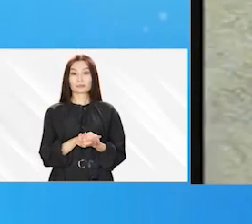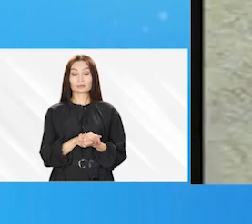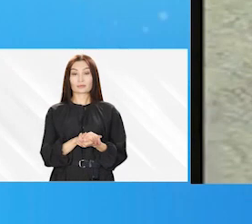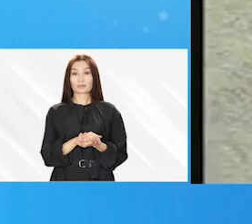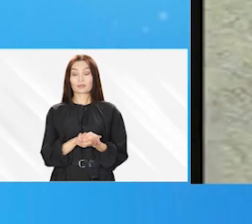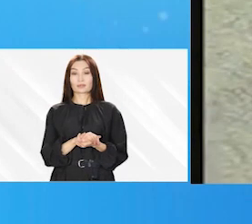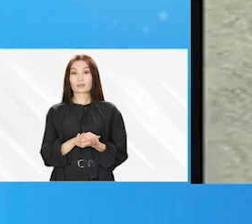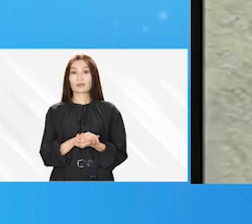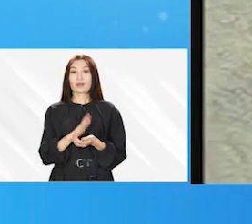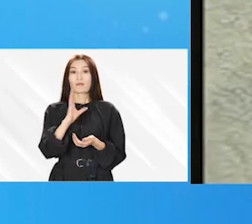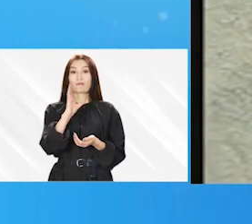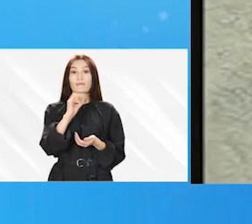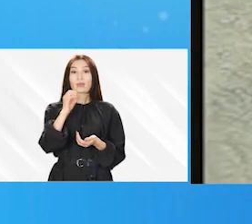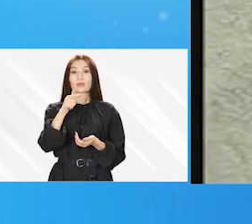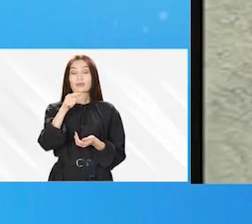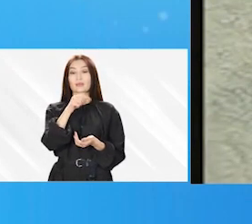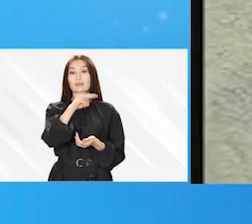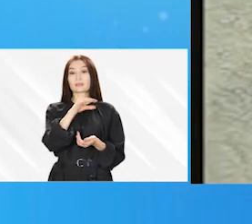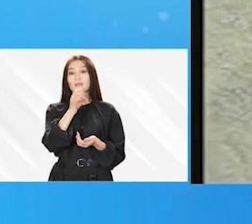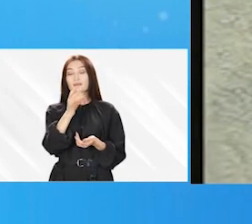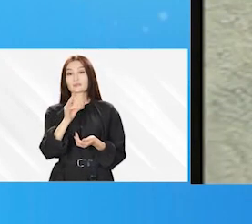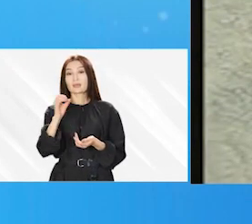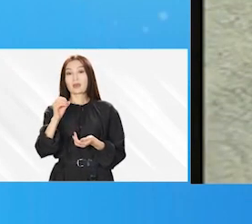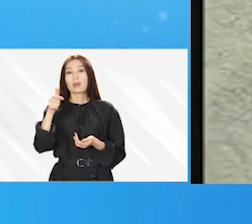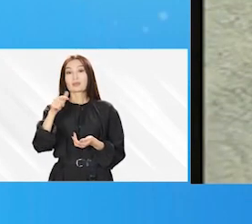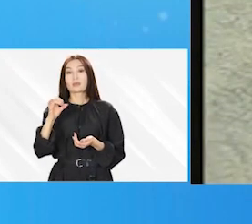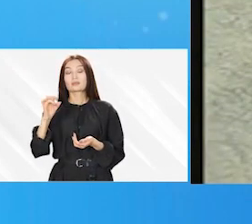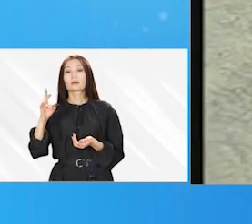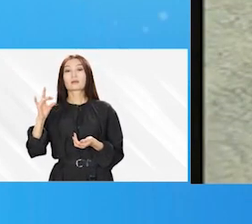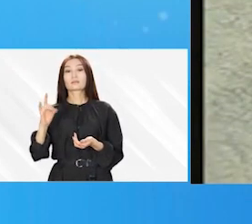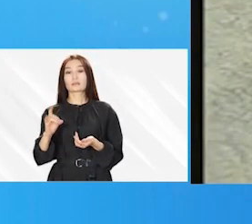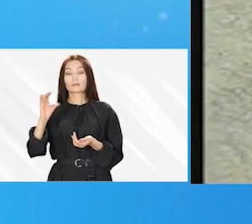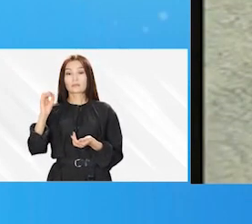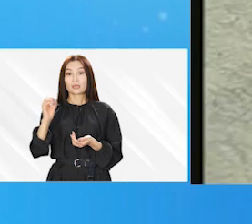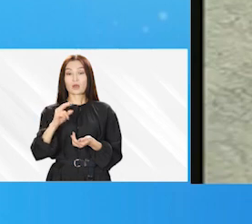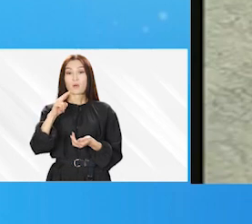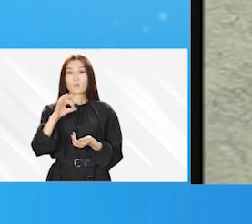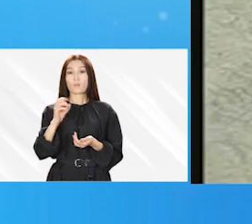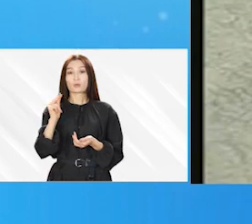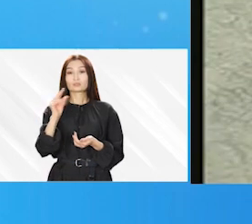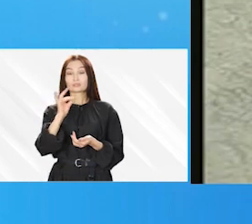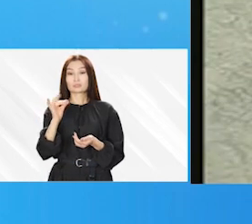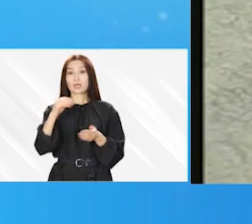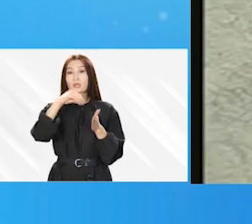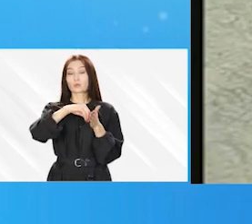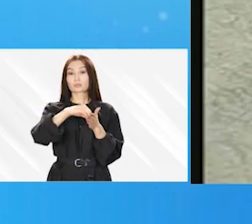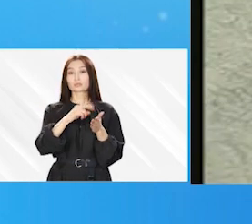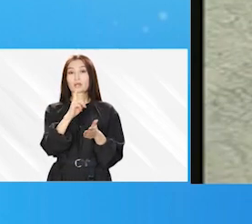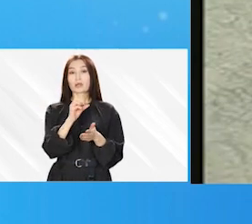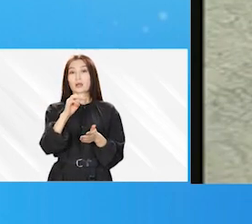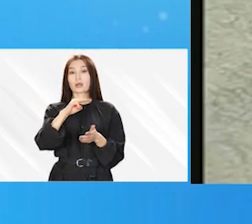к вегетативно генеративным почкам относятся также верхушечные почки каштана конского